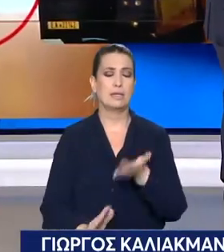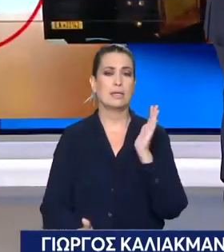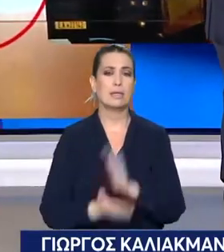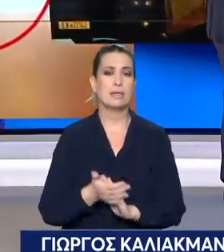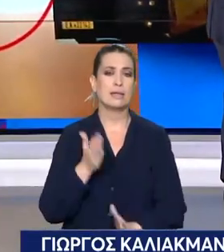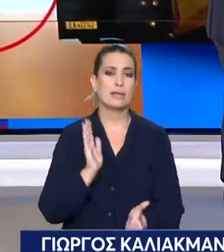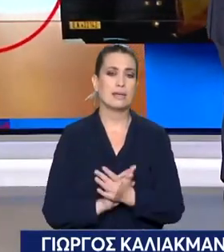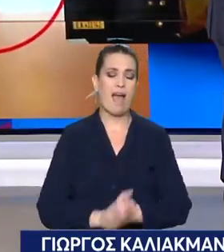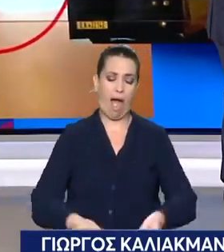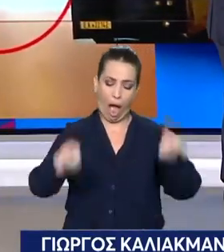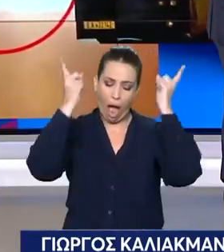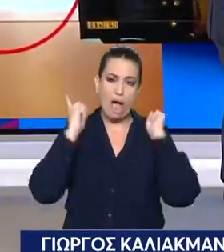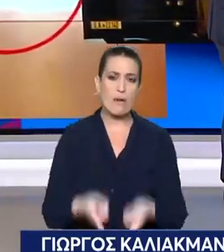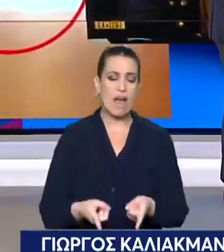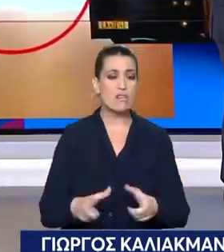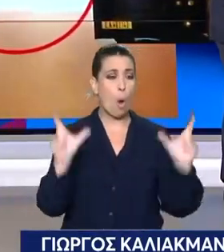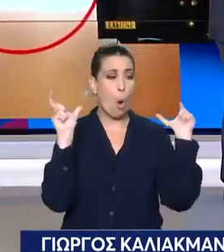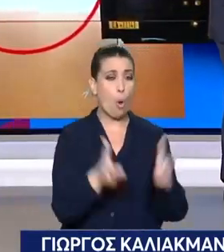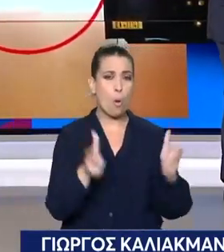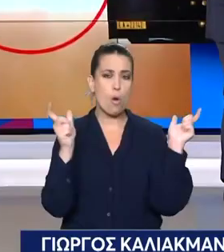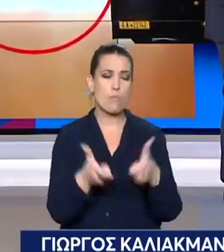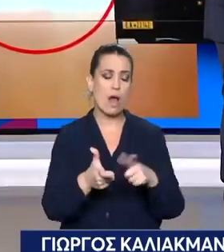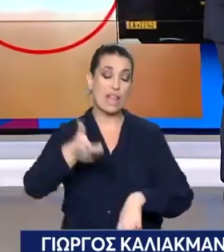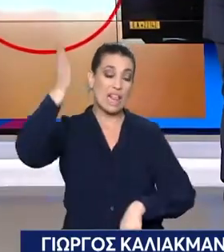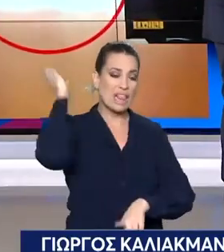αποφάσεις, αποκλεισμοί ομάδων. Μου είπε κάποιος